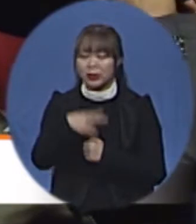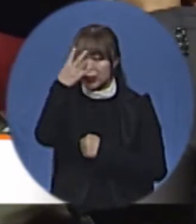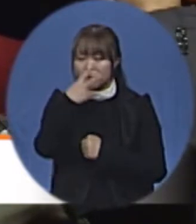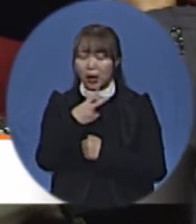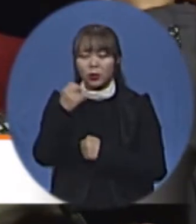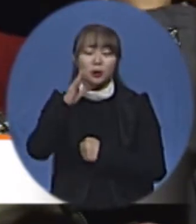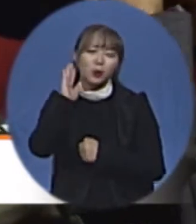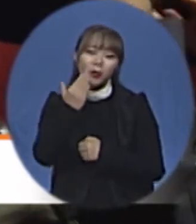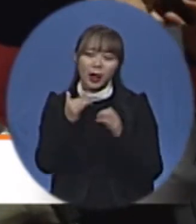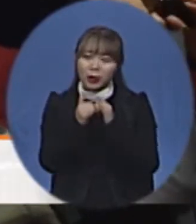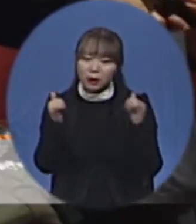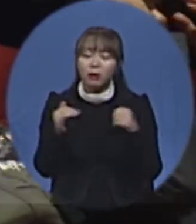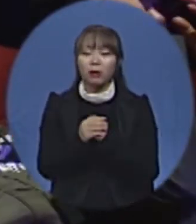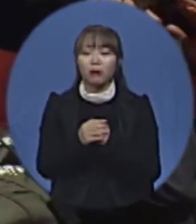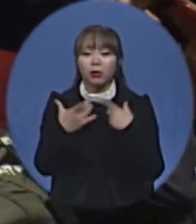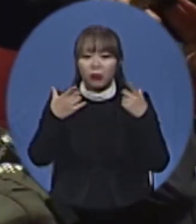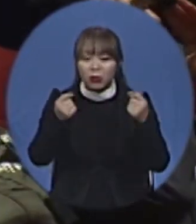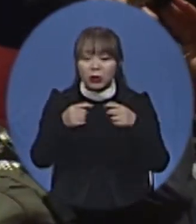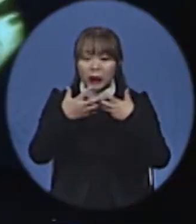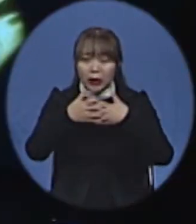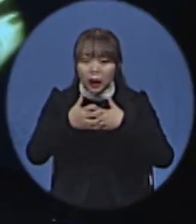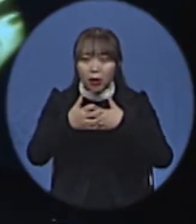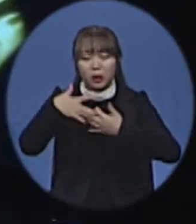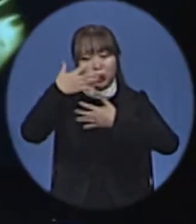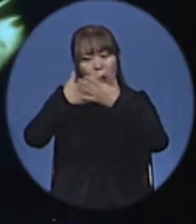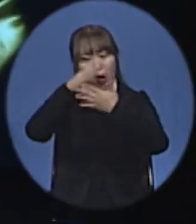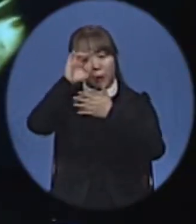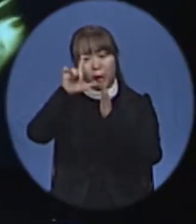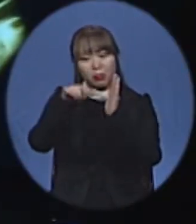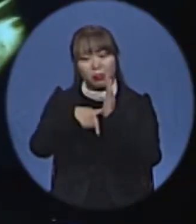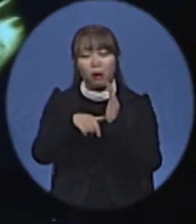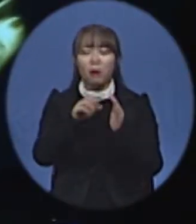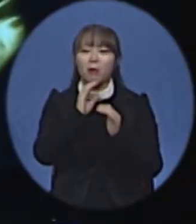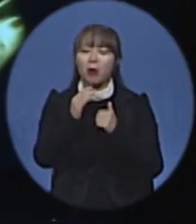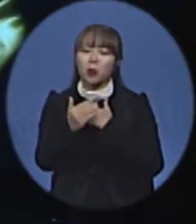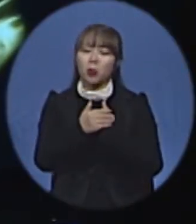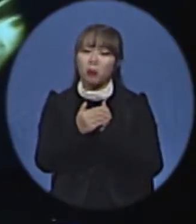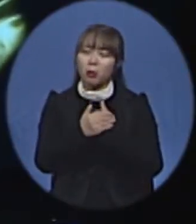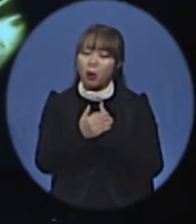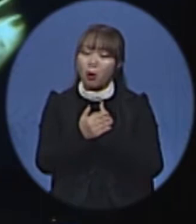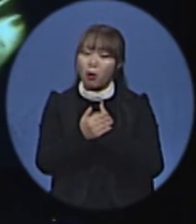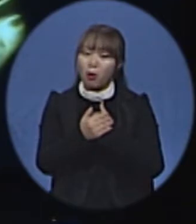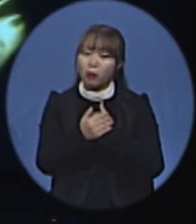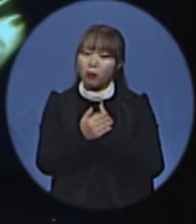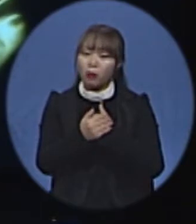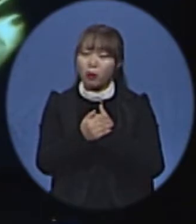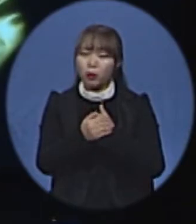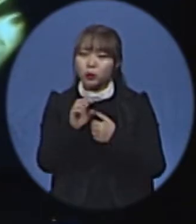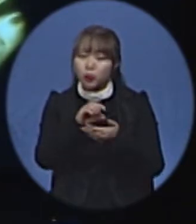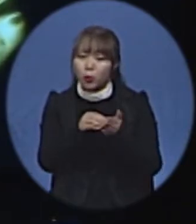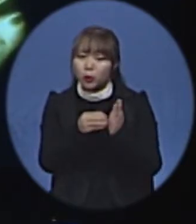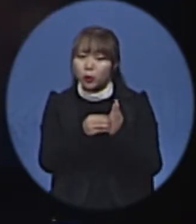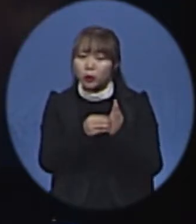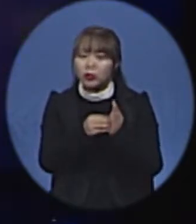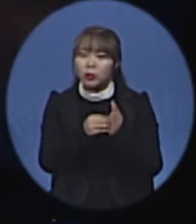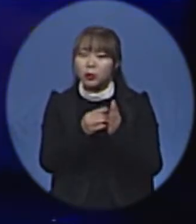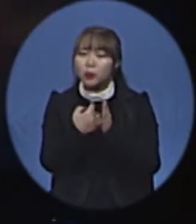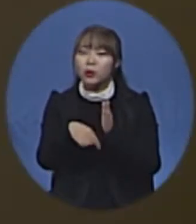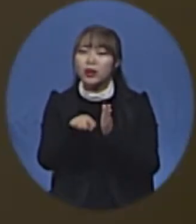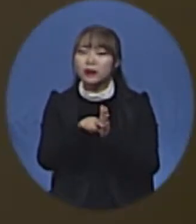시청각장애 당사자들은 이러한 기기들이 영화 관람에 얼마나 도움이 되는지 직접 사용해봤습니다.